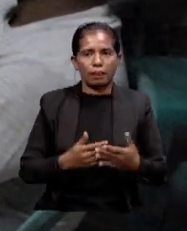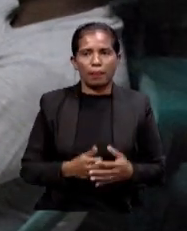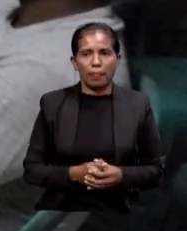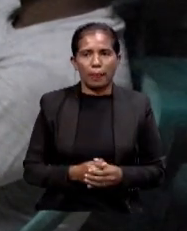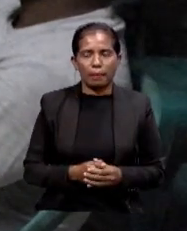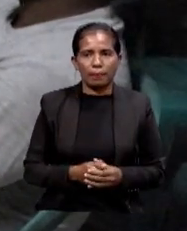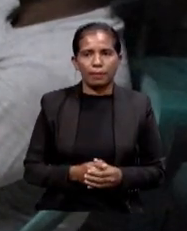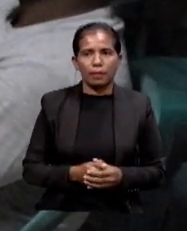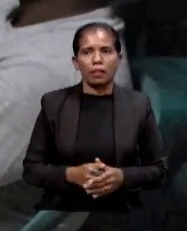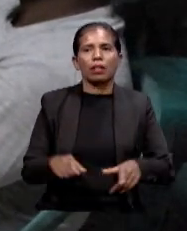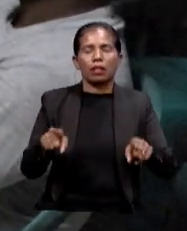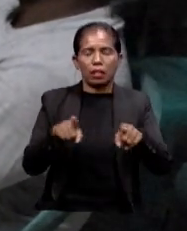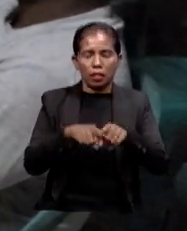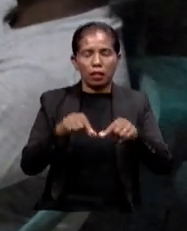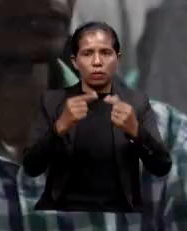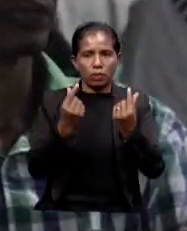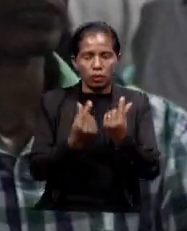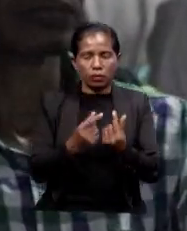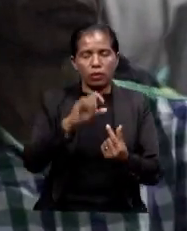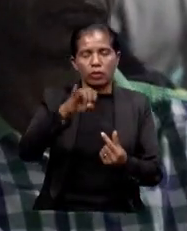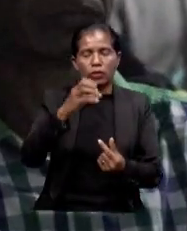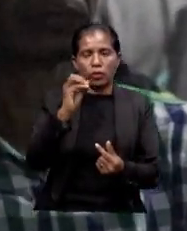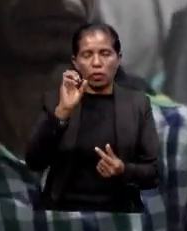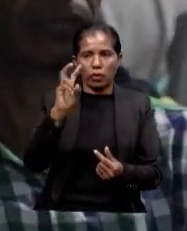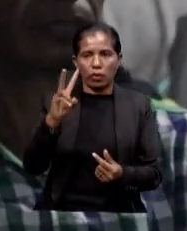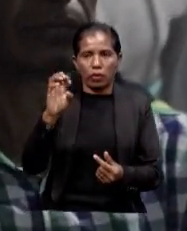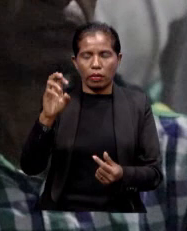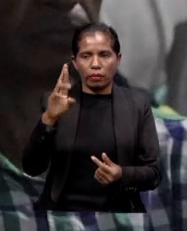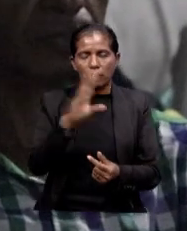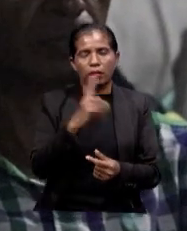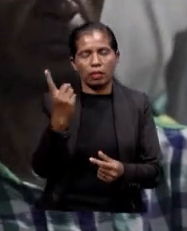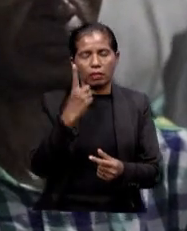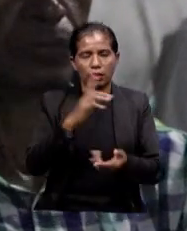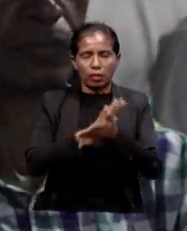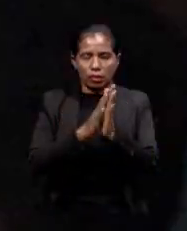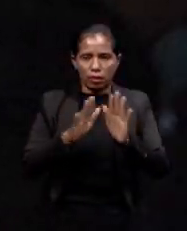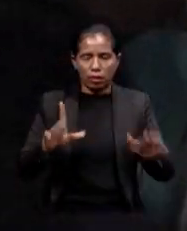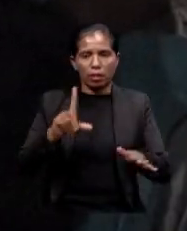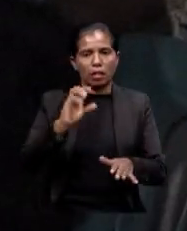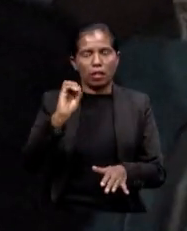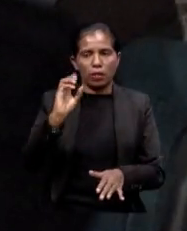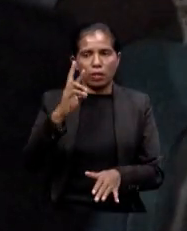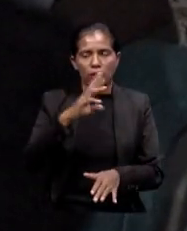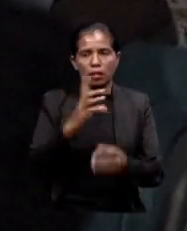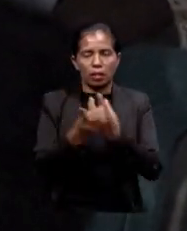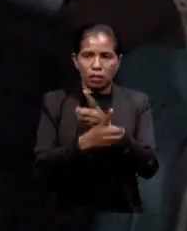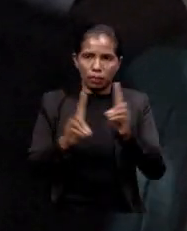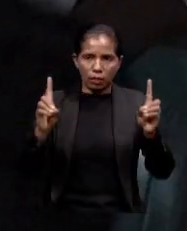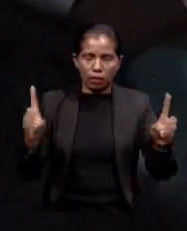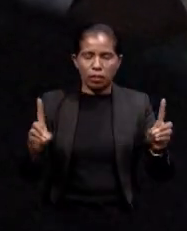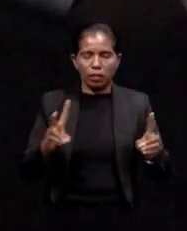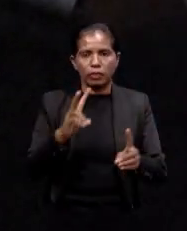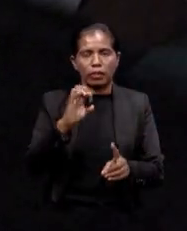Movimento Sirene, hanesan movimento Zover, sempre unidade Bocão, Laurai, Democrat,